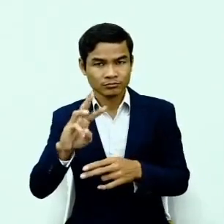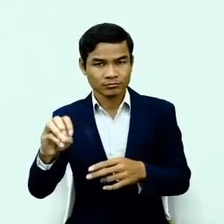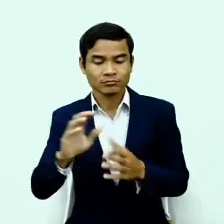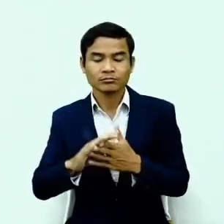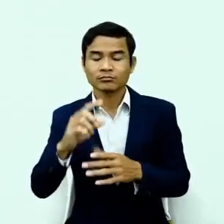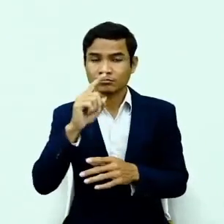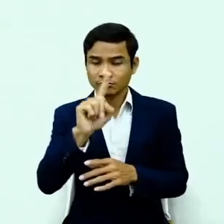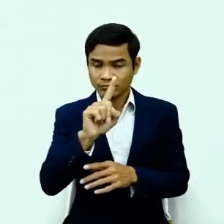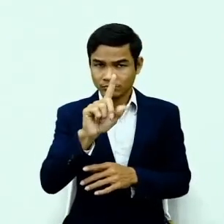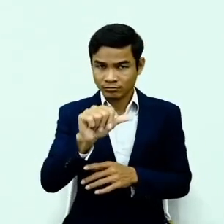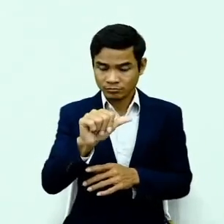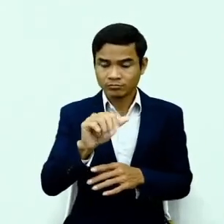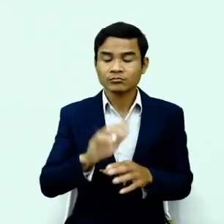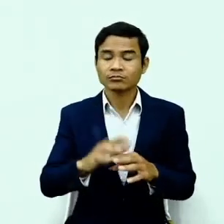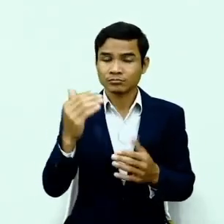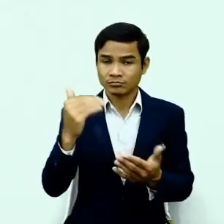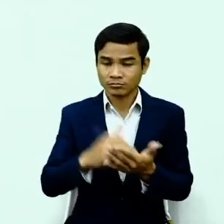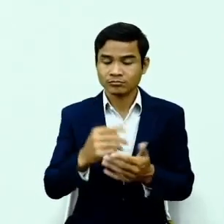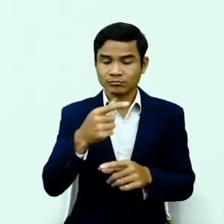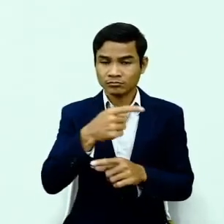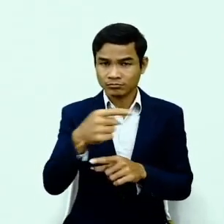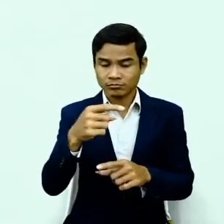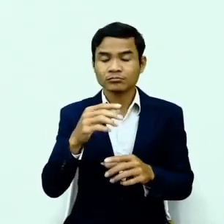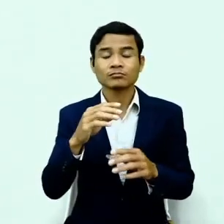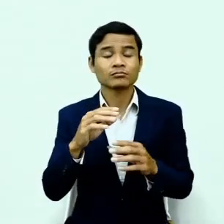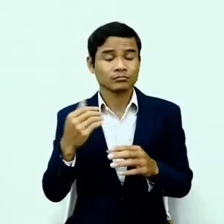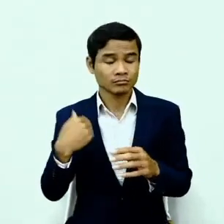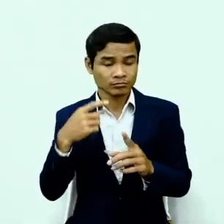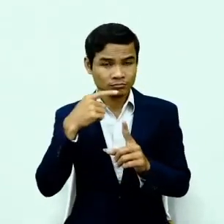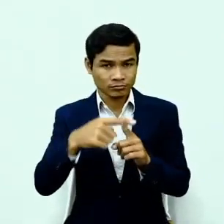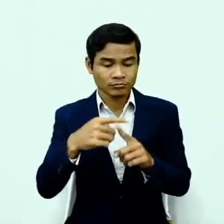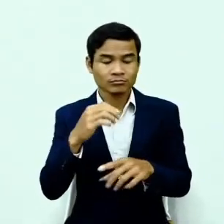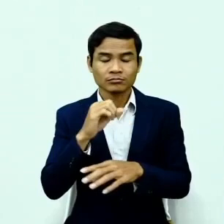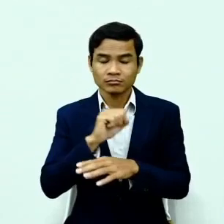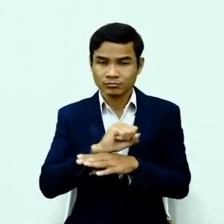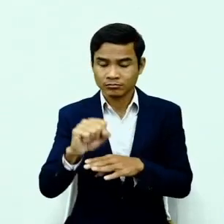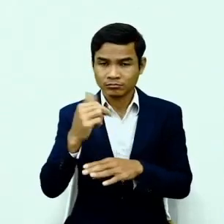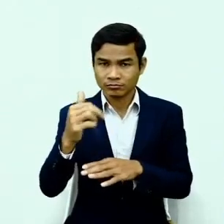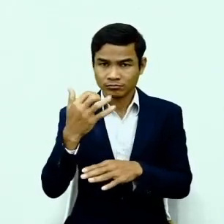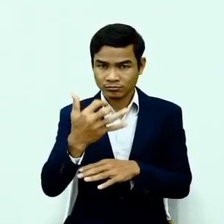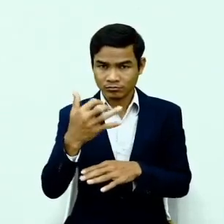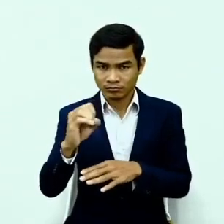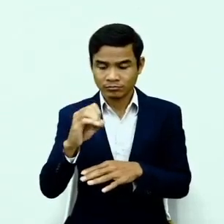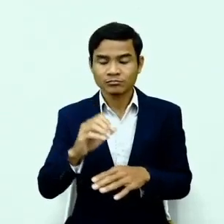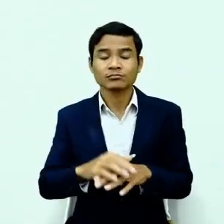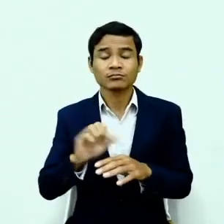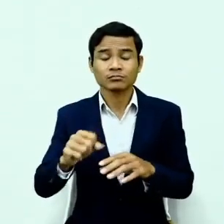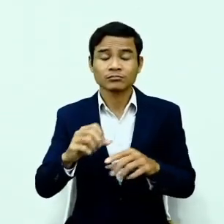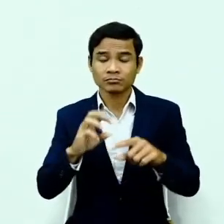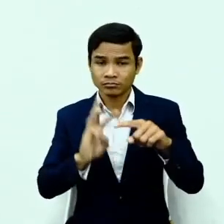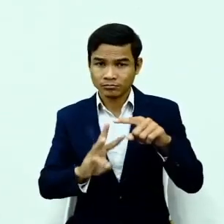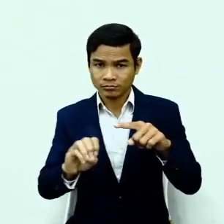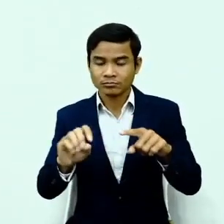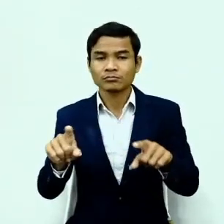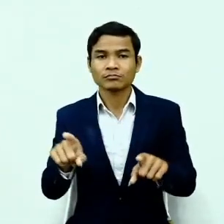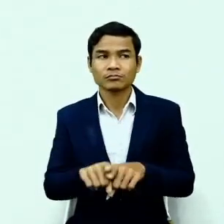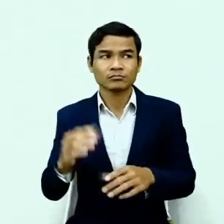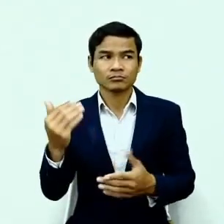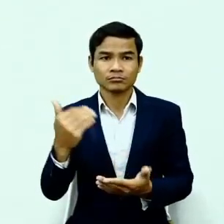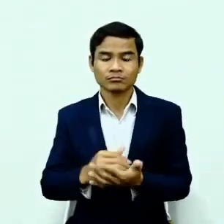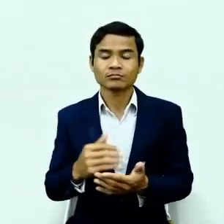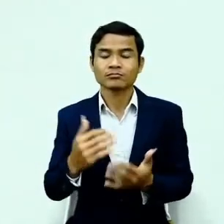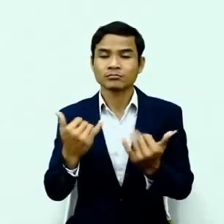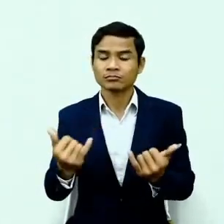phạt bố mùi rồi đã đái một bố cho mùi nướng tụ bố tỷ mùi chật sắp này cứ nâng ban chậm lại xám sập